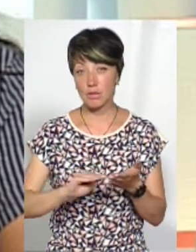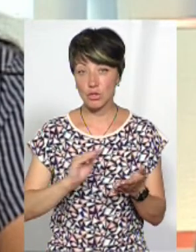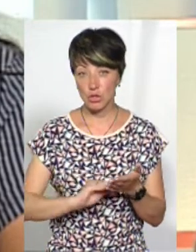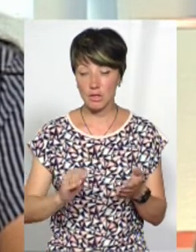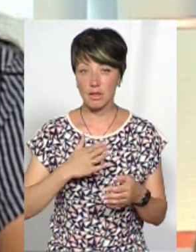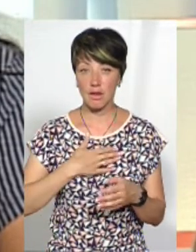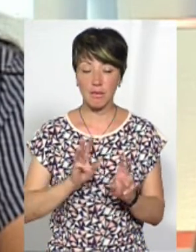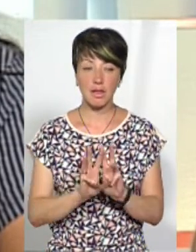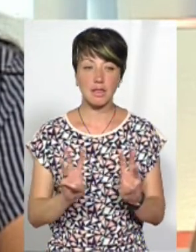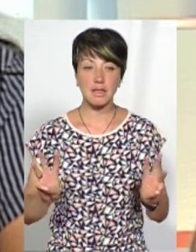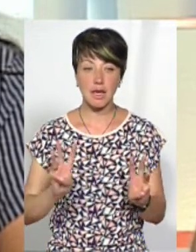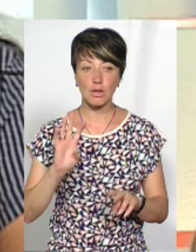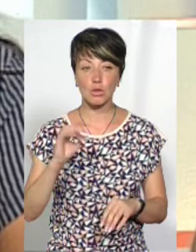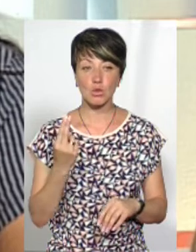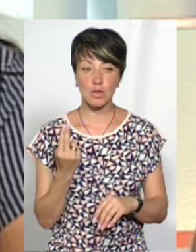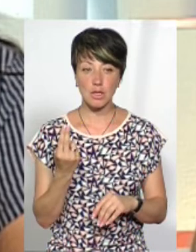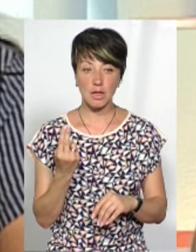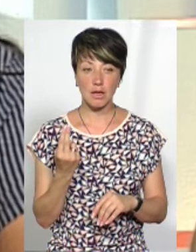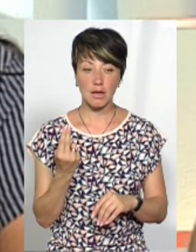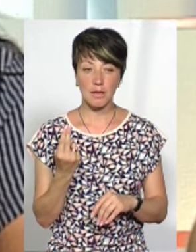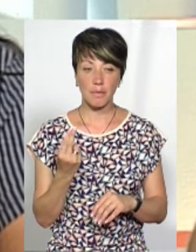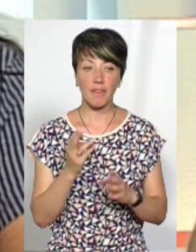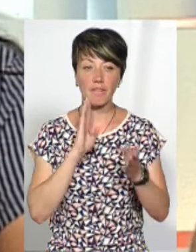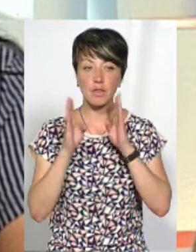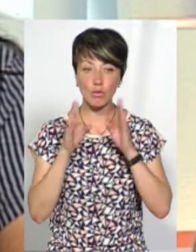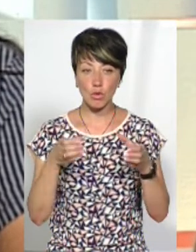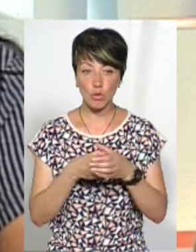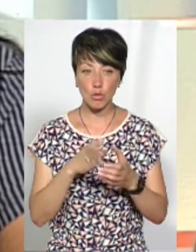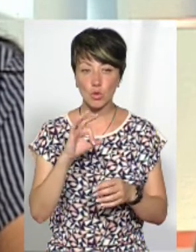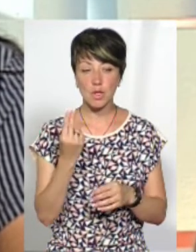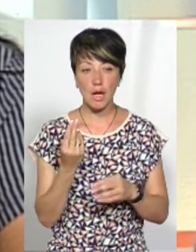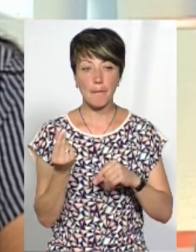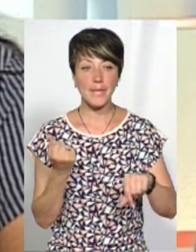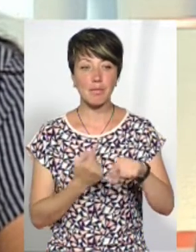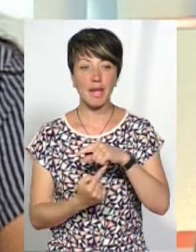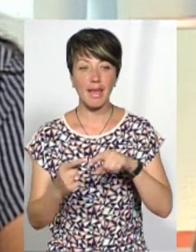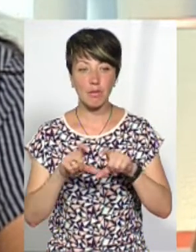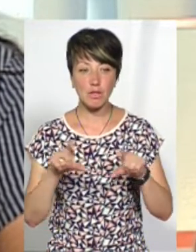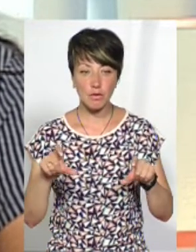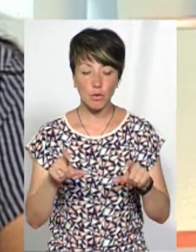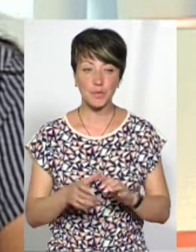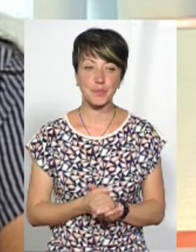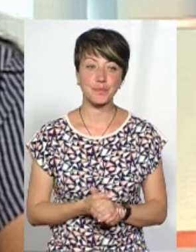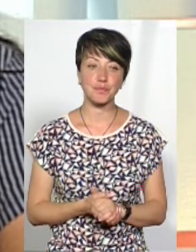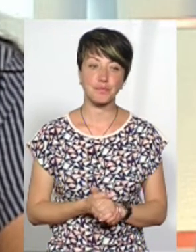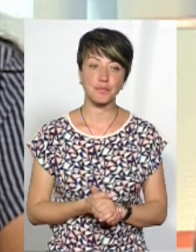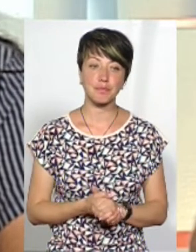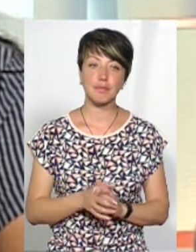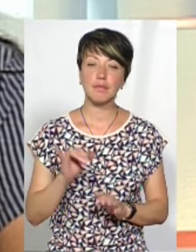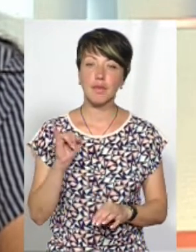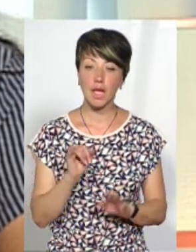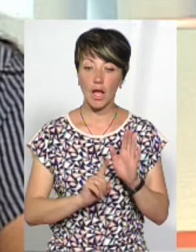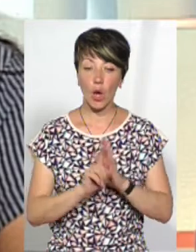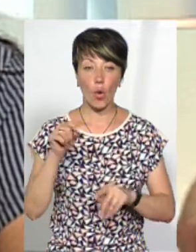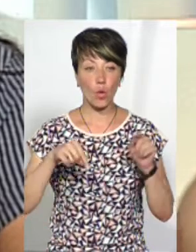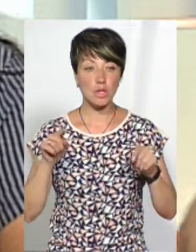пишіть нам на сайт в Facebook-групу «Соціальне підприємство», Facebook-сторінку, перепрошую. І з осені у